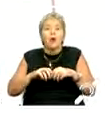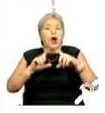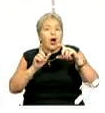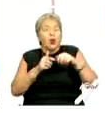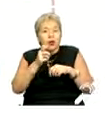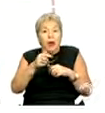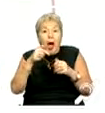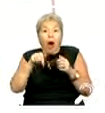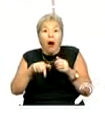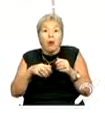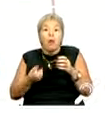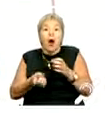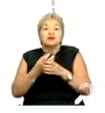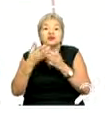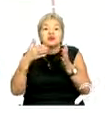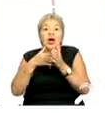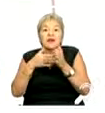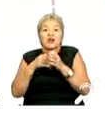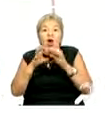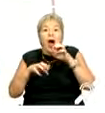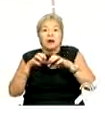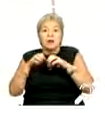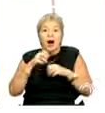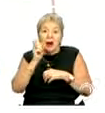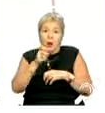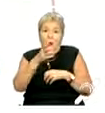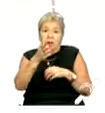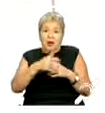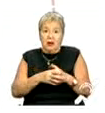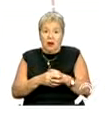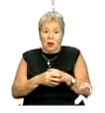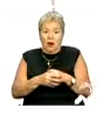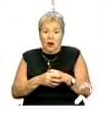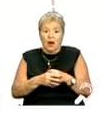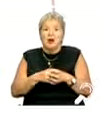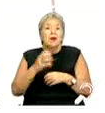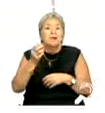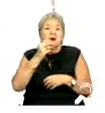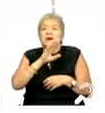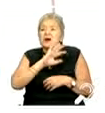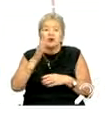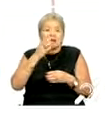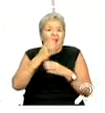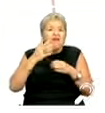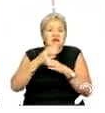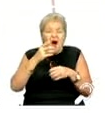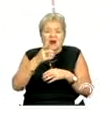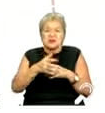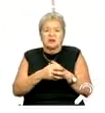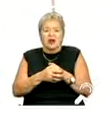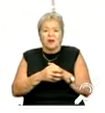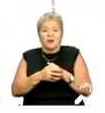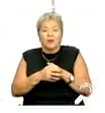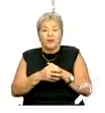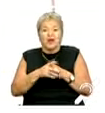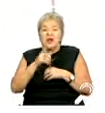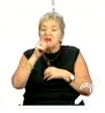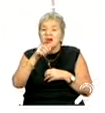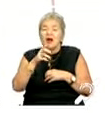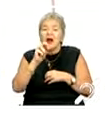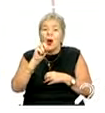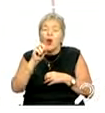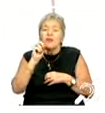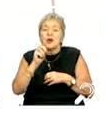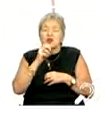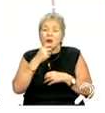atace animalele domestice. Nu vezi, toate varză. La noapte vine iar. Constantin Cristian are 88